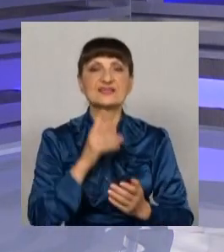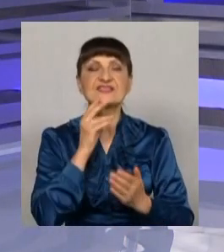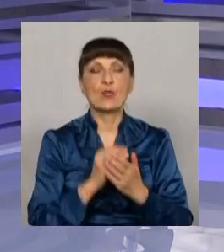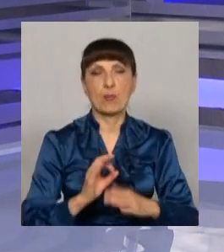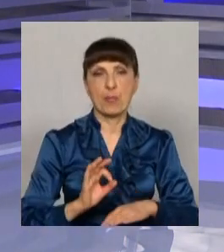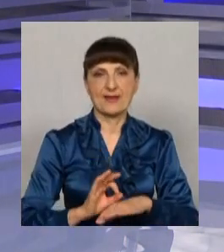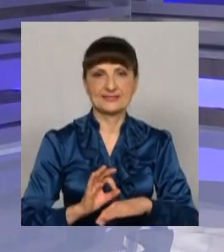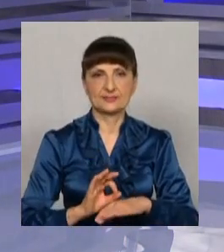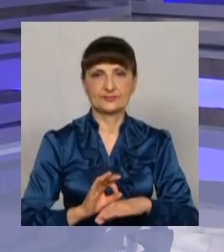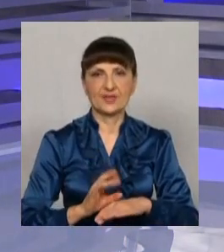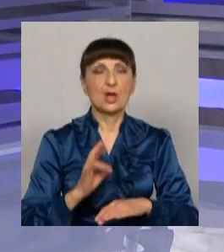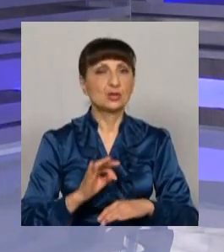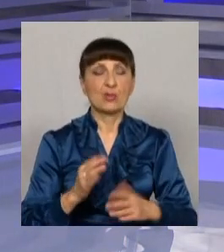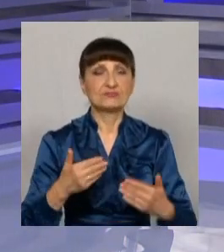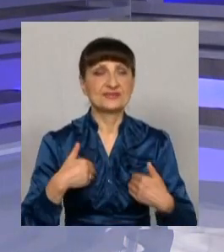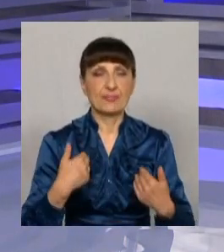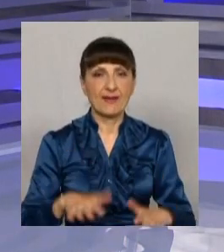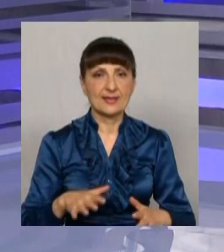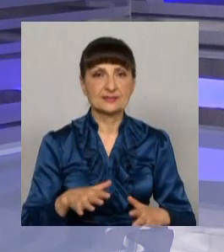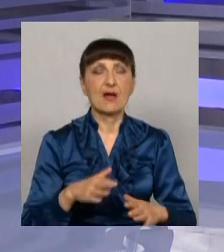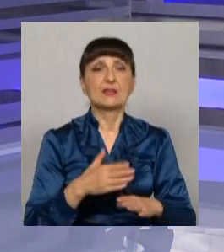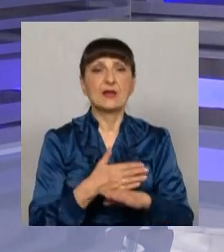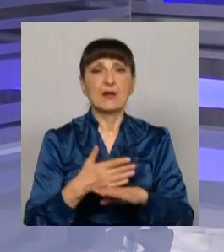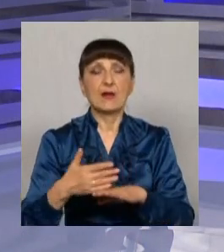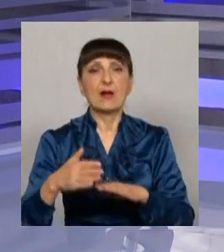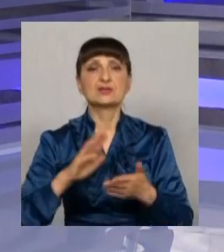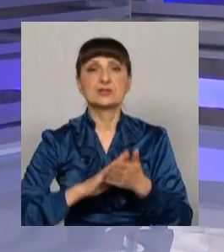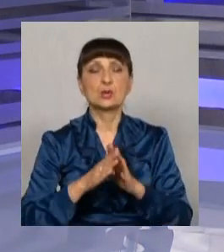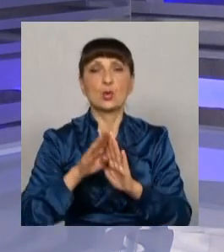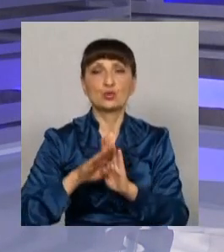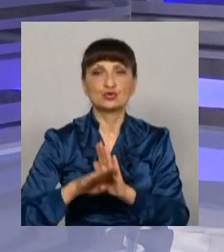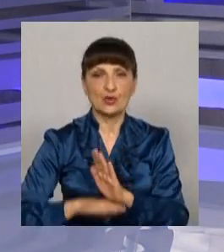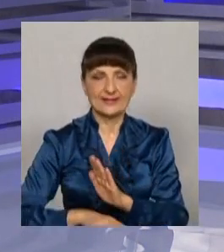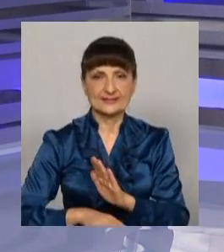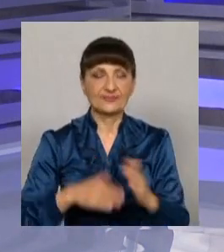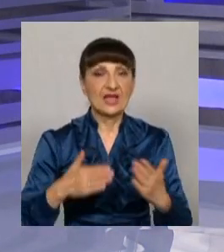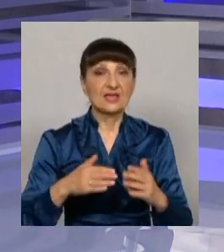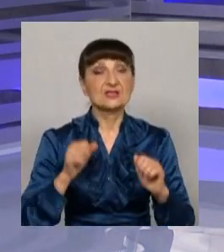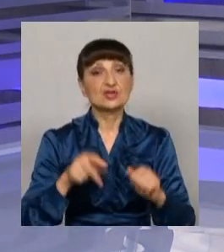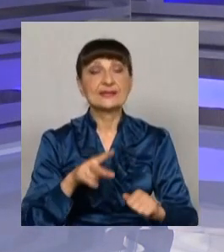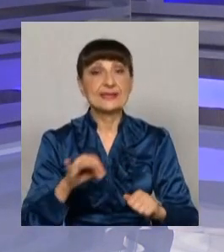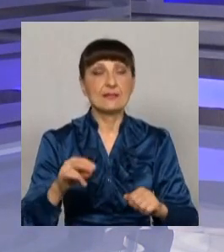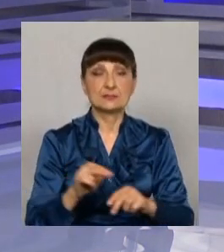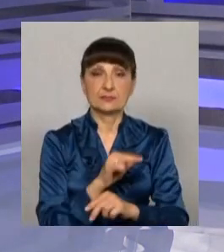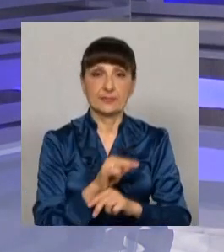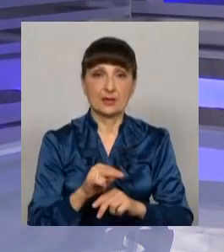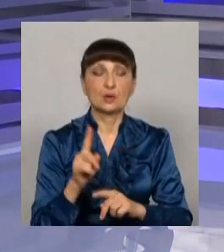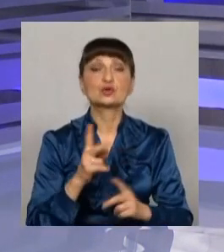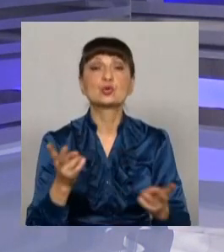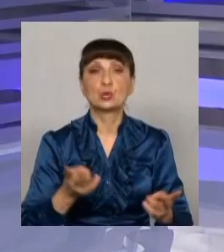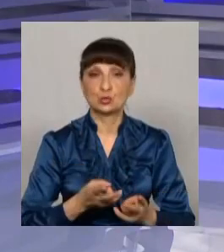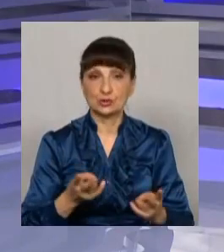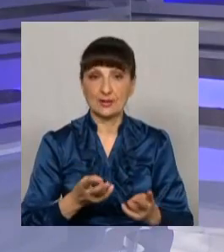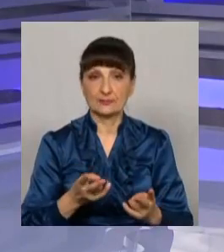тщетно. С годами состояние девушки только ухудшается. Есть ли шансы побороть недуг и что для этого требуется, расскажет